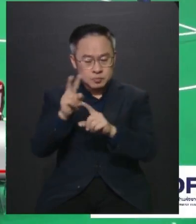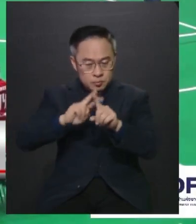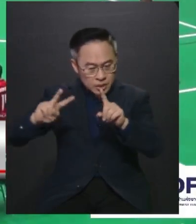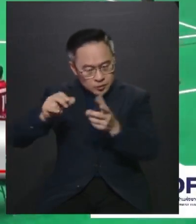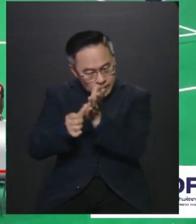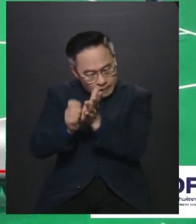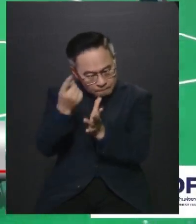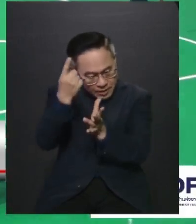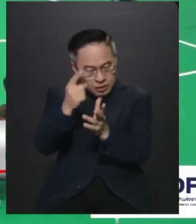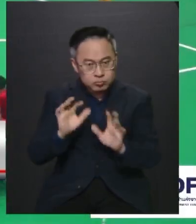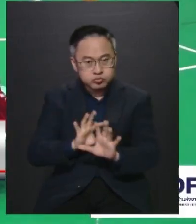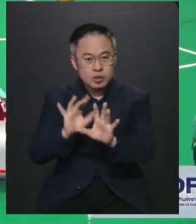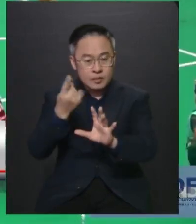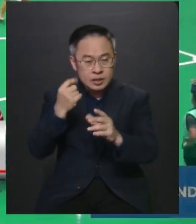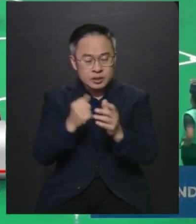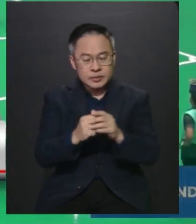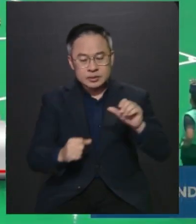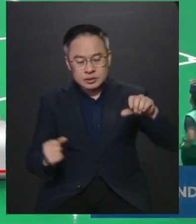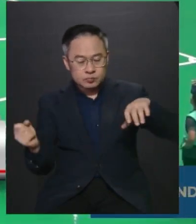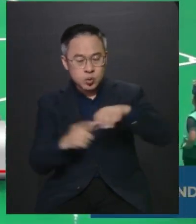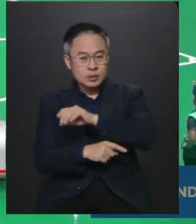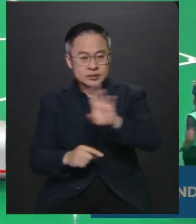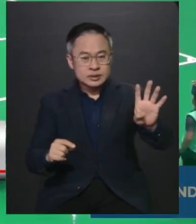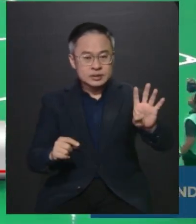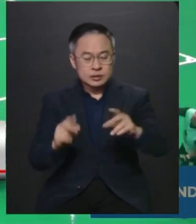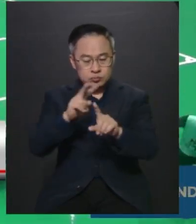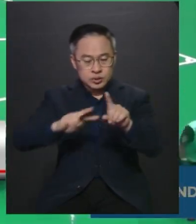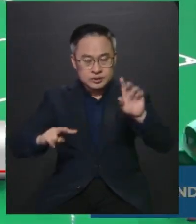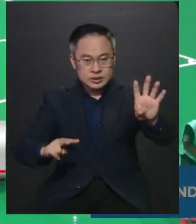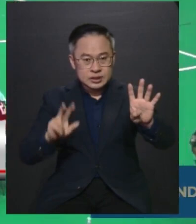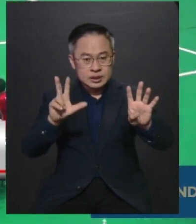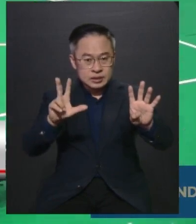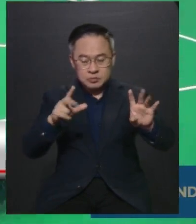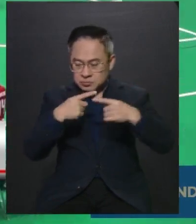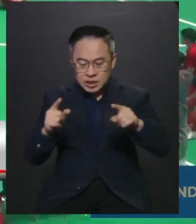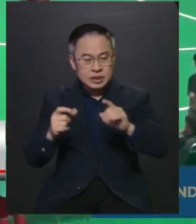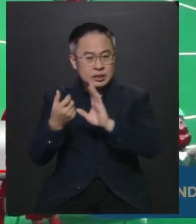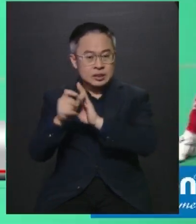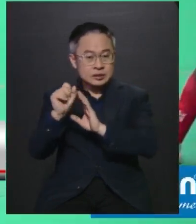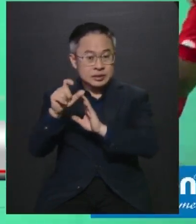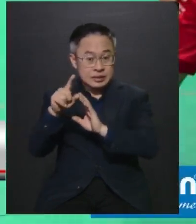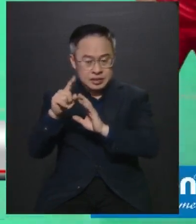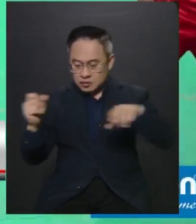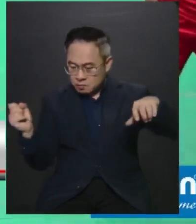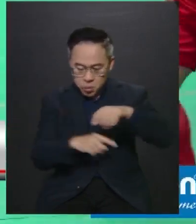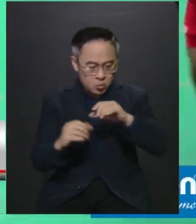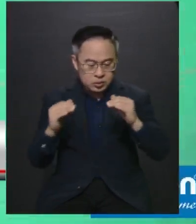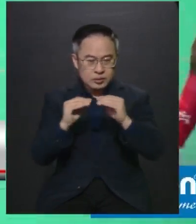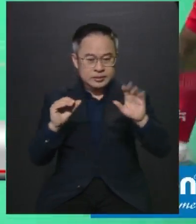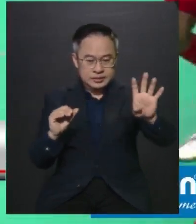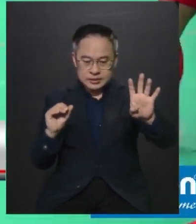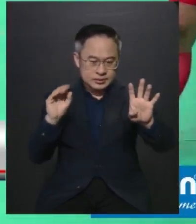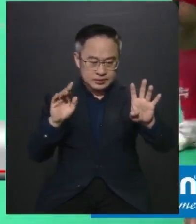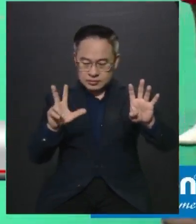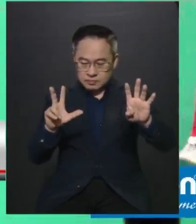เป็น 4-3แต่ว่าศรีราชาก็ไม่ยอมง่ายๆครับไ่ตามตีเสมอเป็น 4-4จากพรเจริญแรงฤทธิ์